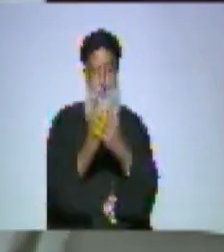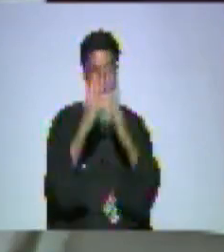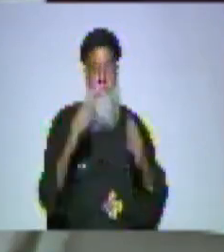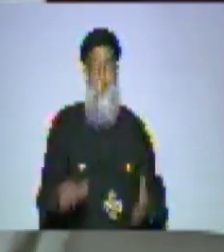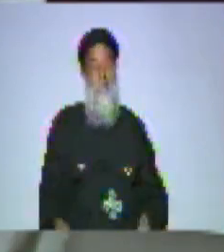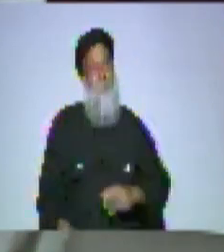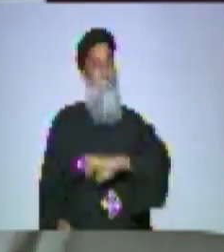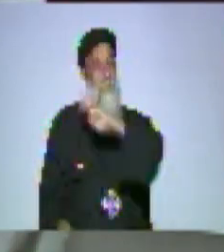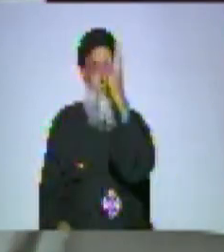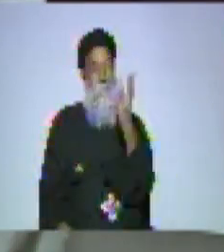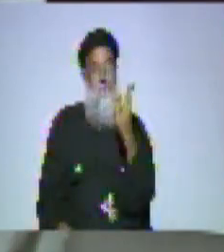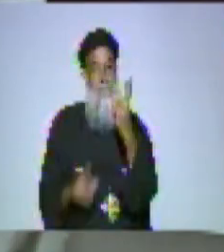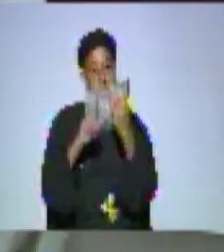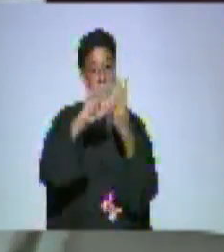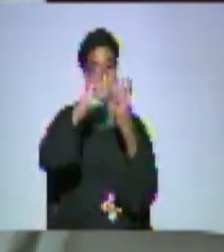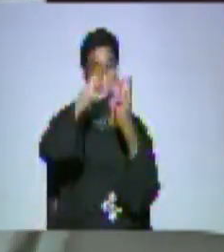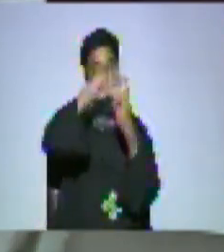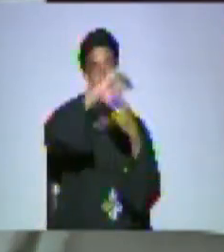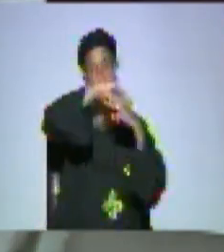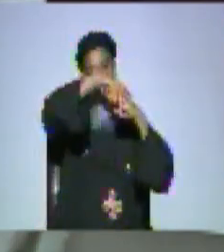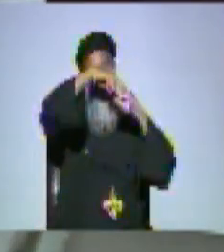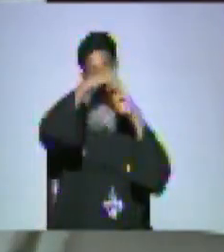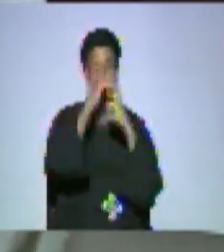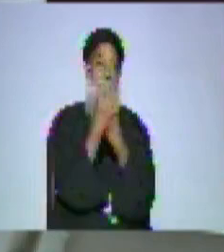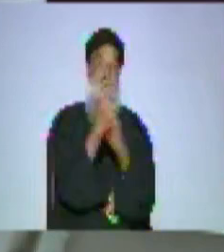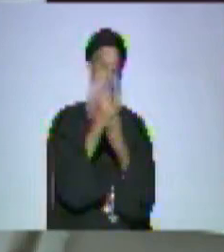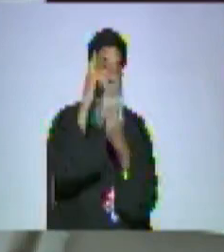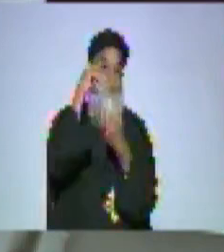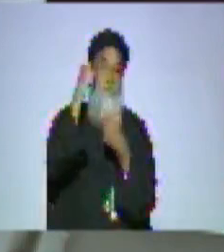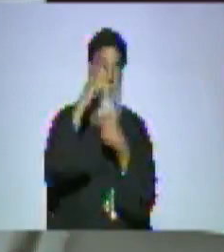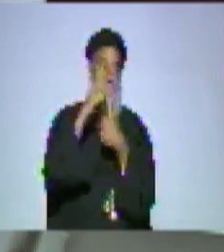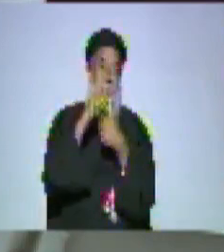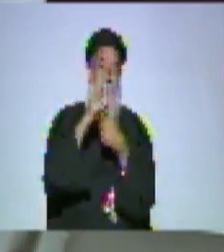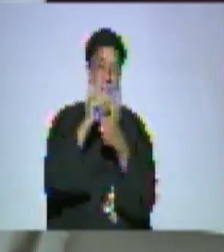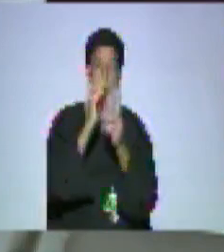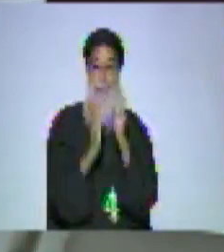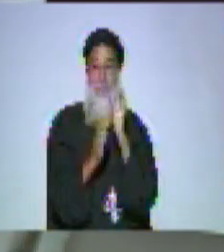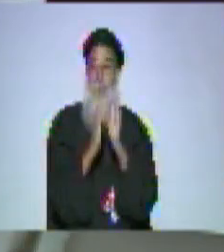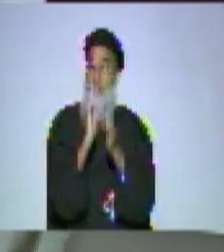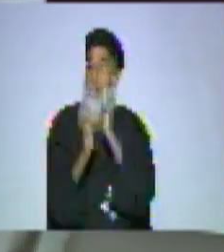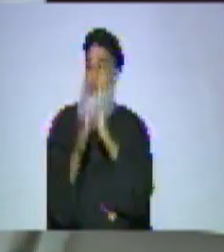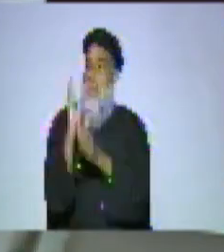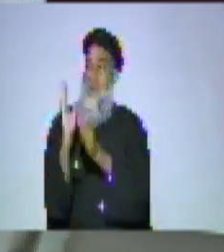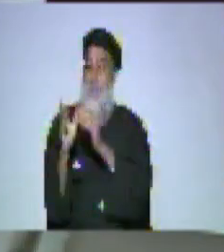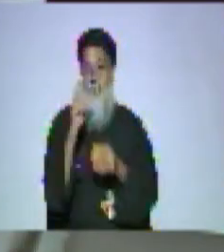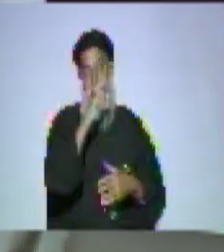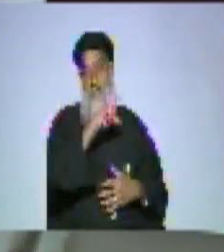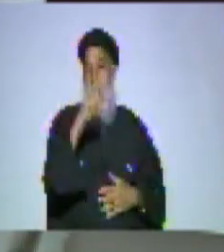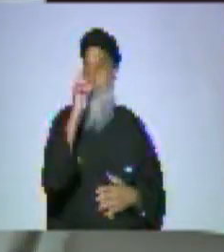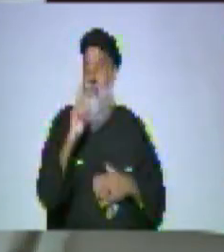دول الثلاثه بنذكرهم في ثلاث فترات فتره